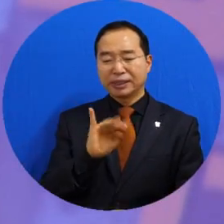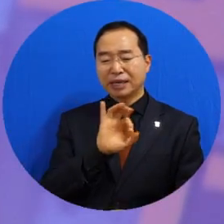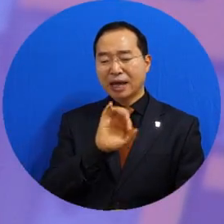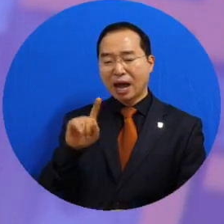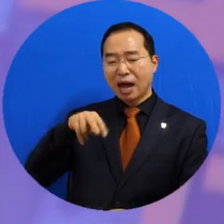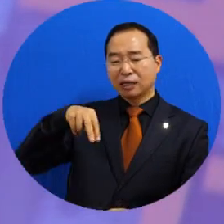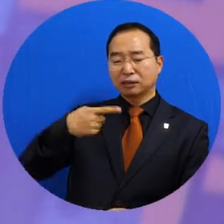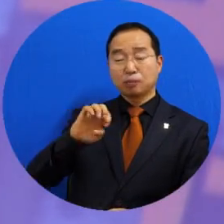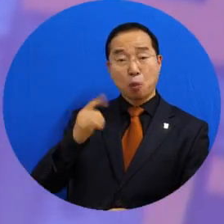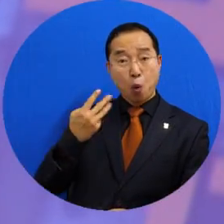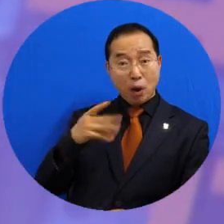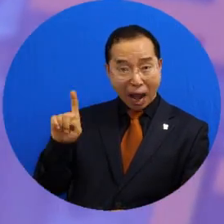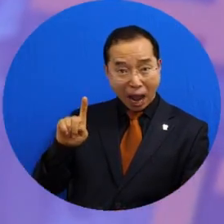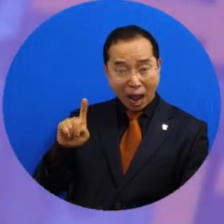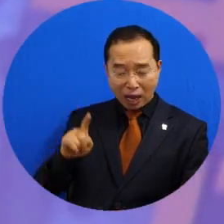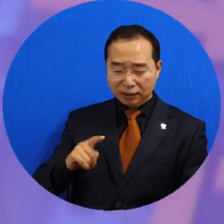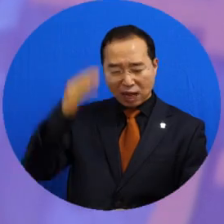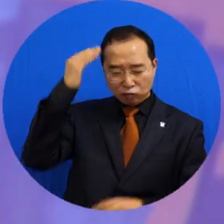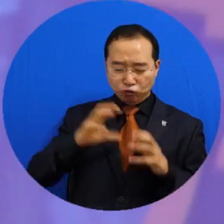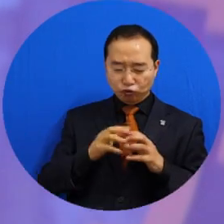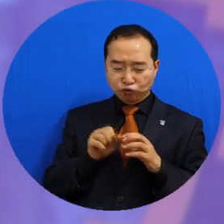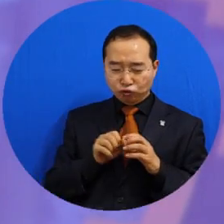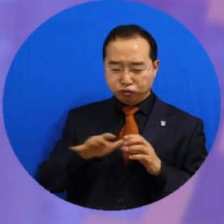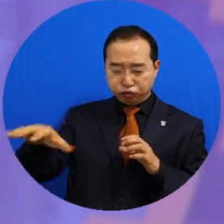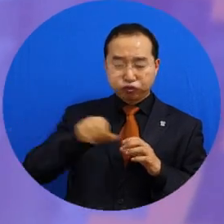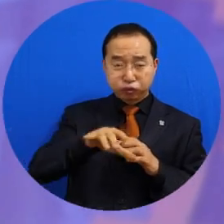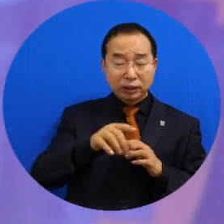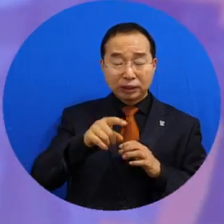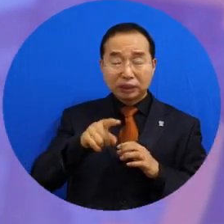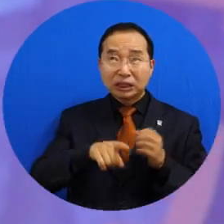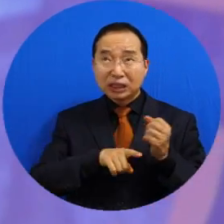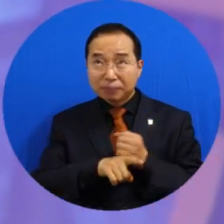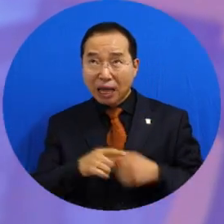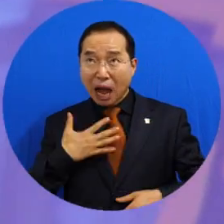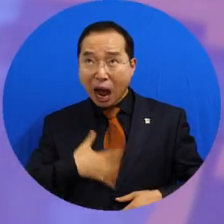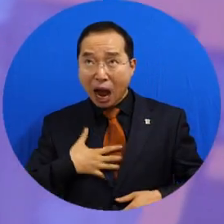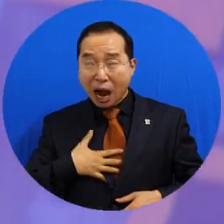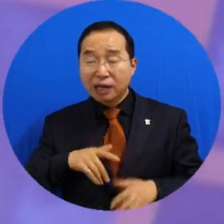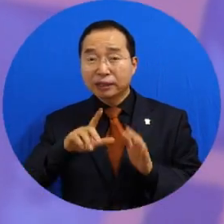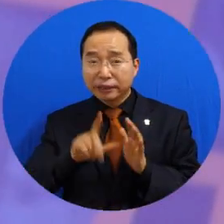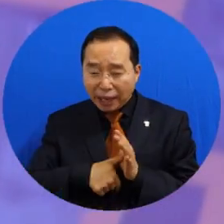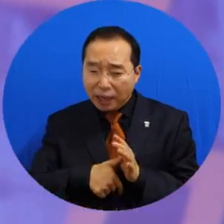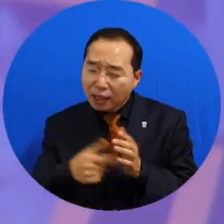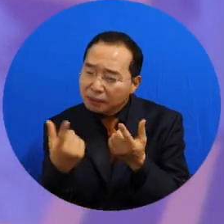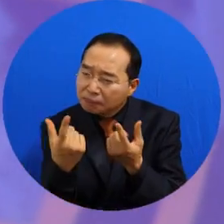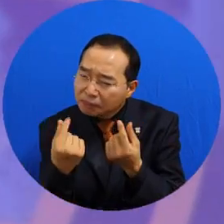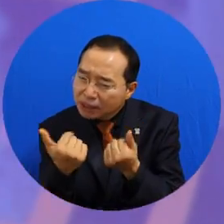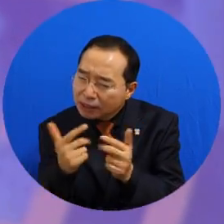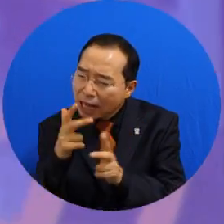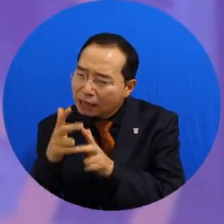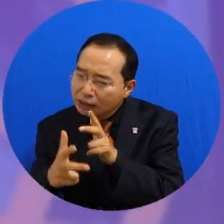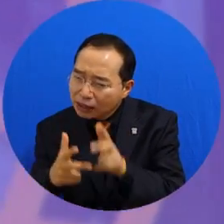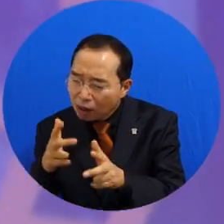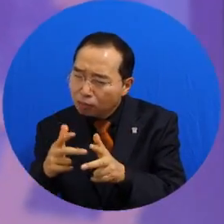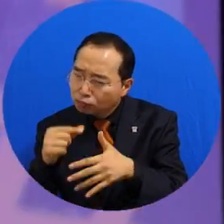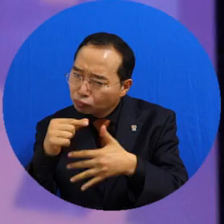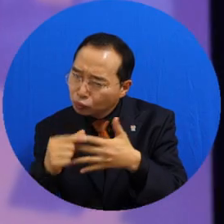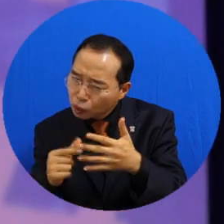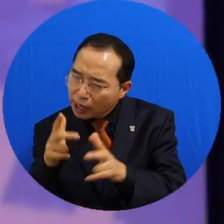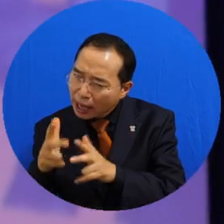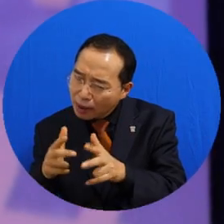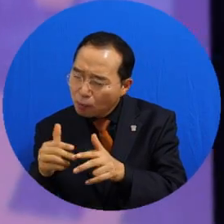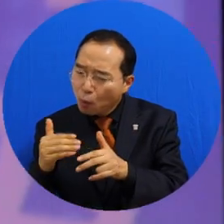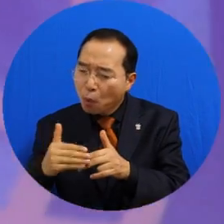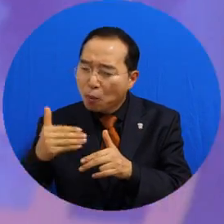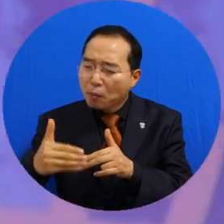디아스포라라는 개념이 우리한테 조금이라도 더 있을 때 이와 유사한 관련된 프로젝트 혹은 이걸 좀 더 파고드는 학계적